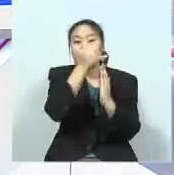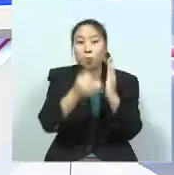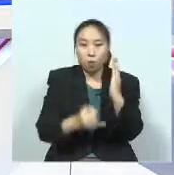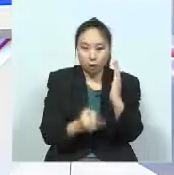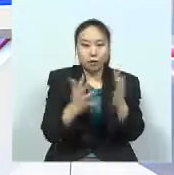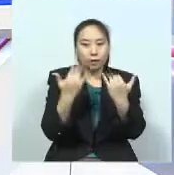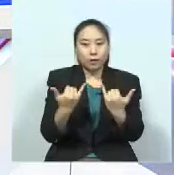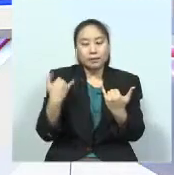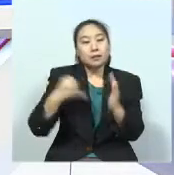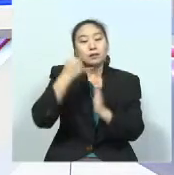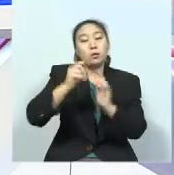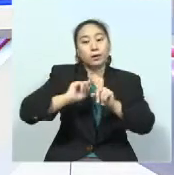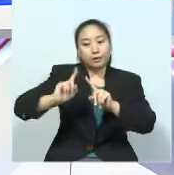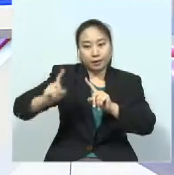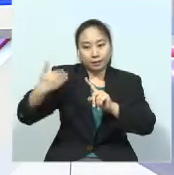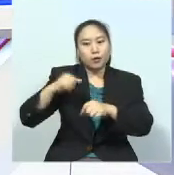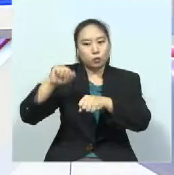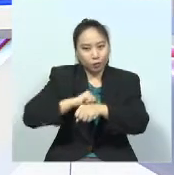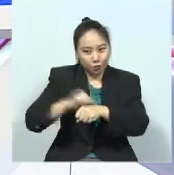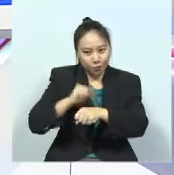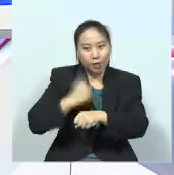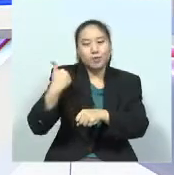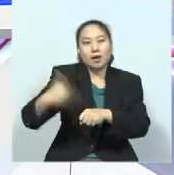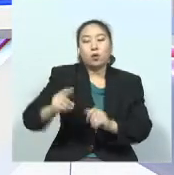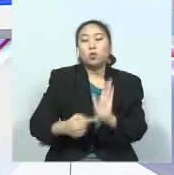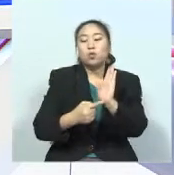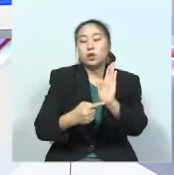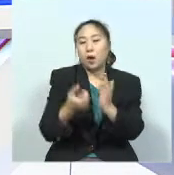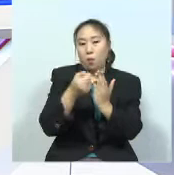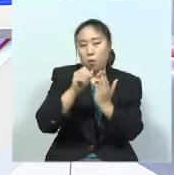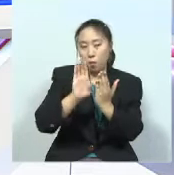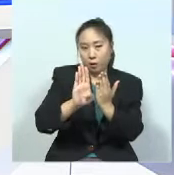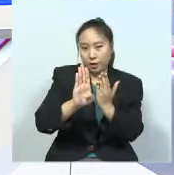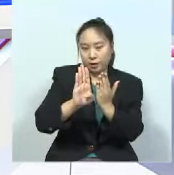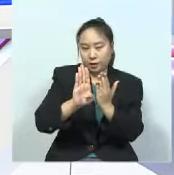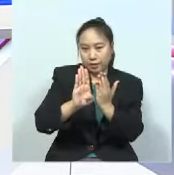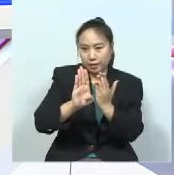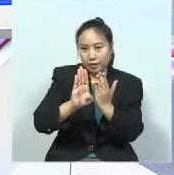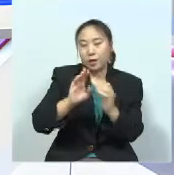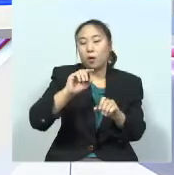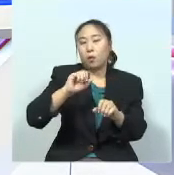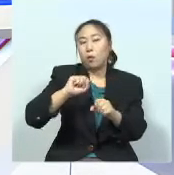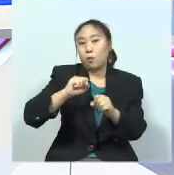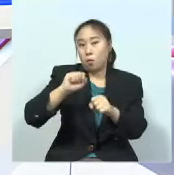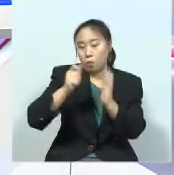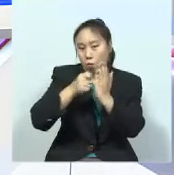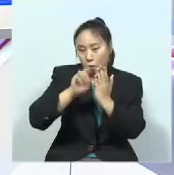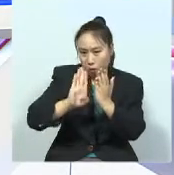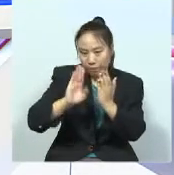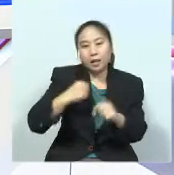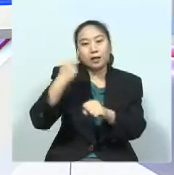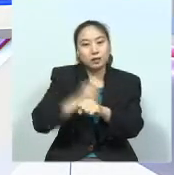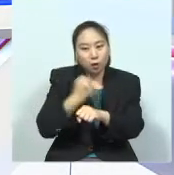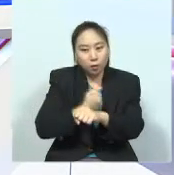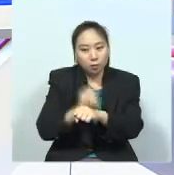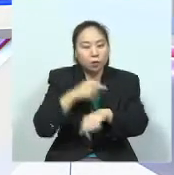นะคะตอนนี้เนี่ยหลายๆจังหวัดเขามีการซ้อมกันแล้วอย่างที่อุบลราชธานีที่อุบลราชธานีเนี่ยนะคะซ้อมเส้นทางปั่น